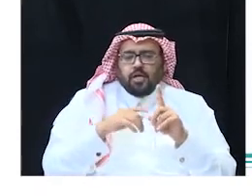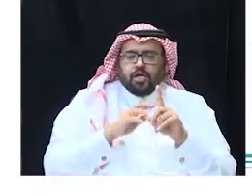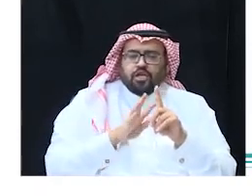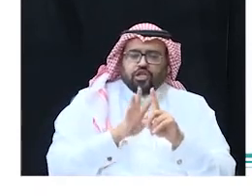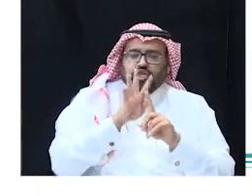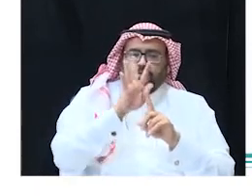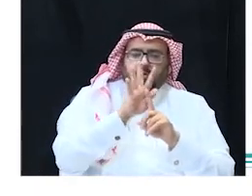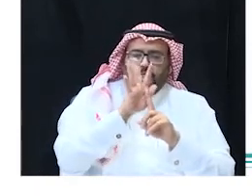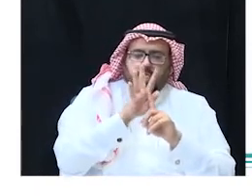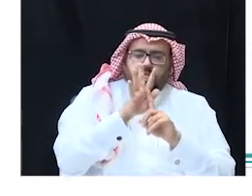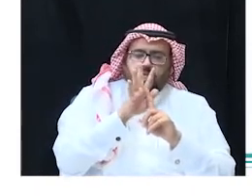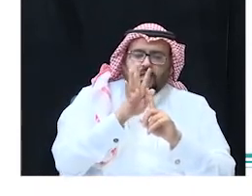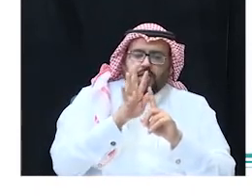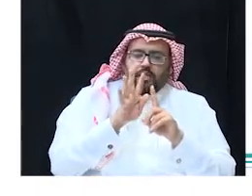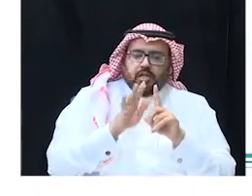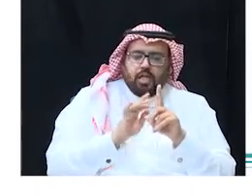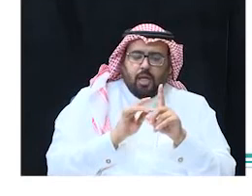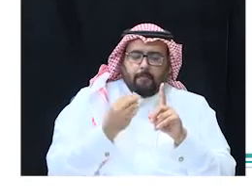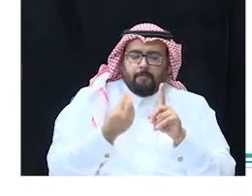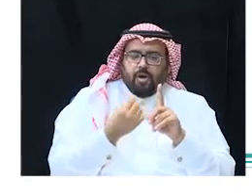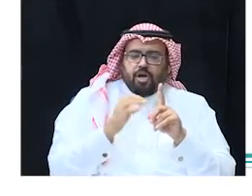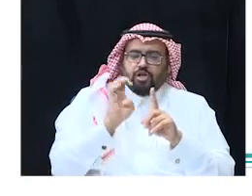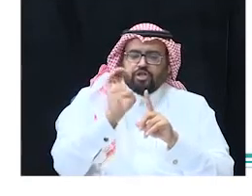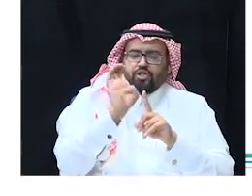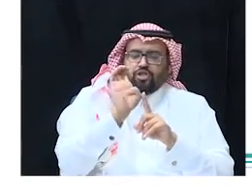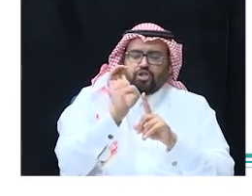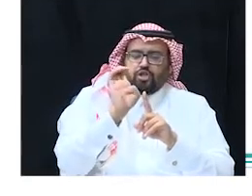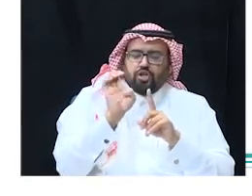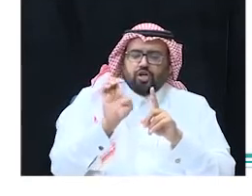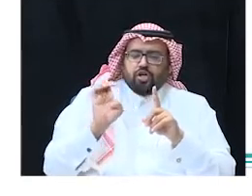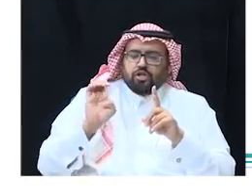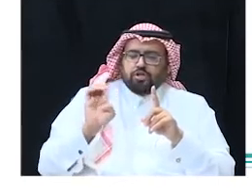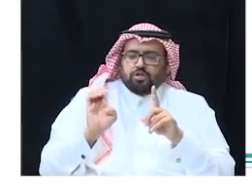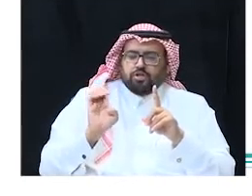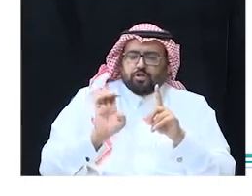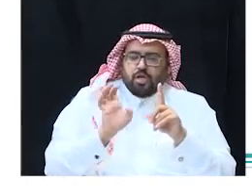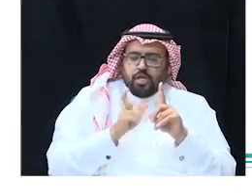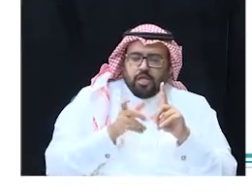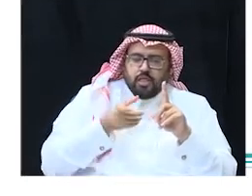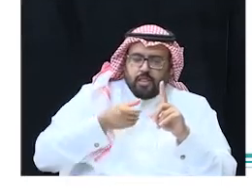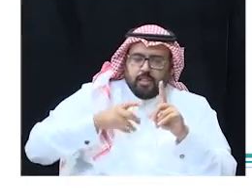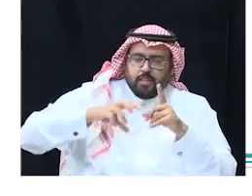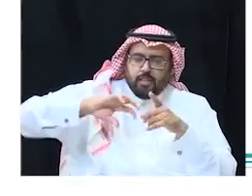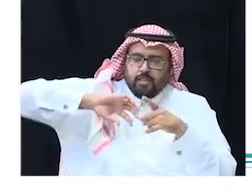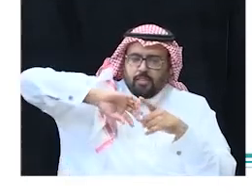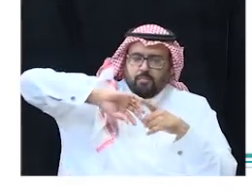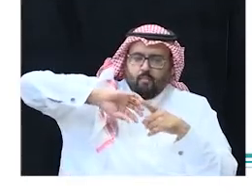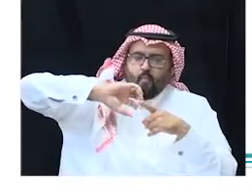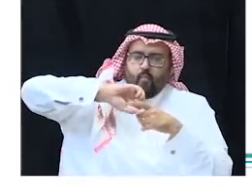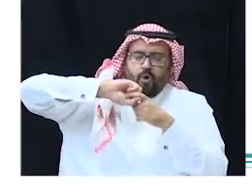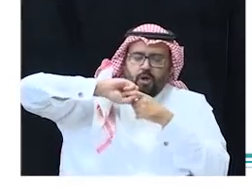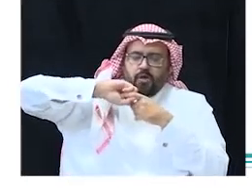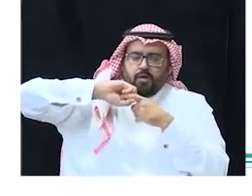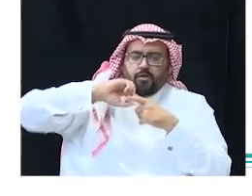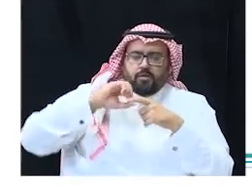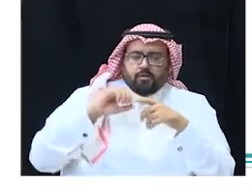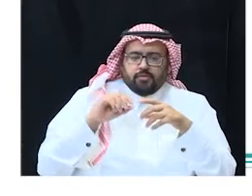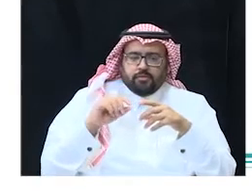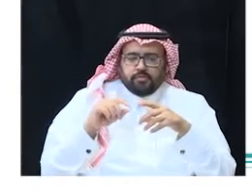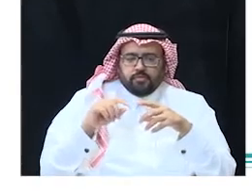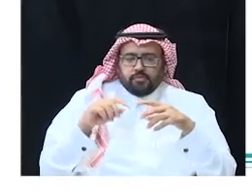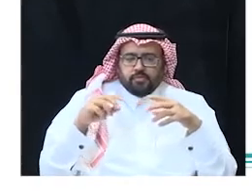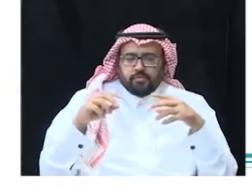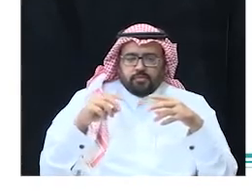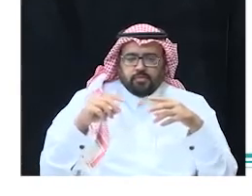عندما نضع القطب الشمالي لمغناطيس بجانب القطب الجنوبي لمغناطيس آخر فإنهما ينجذبان.